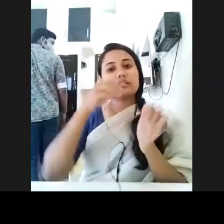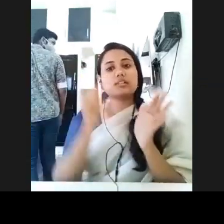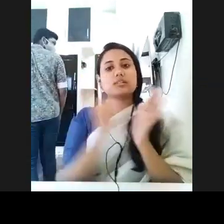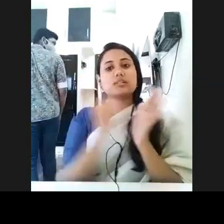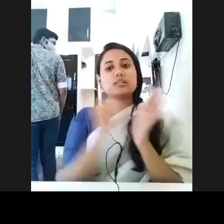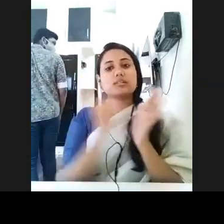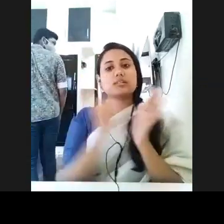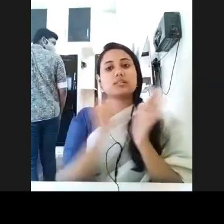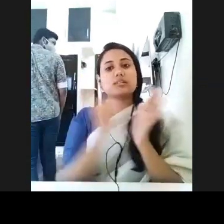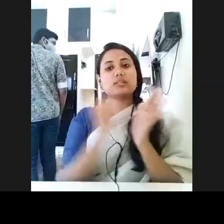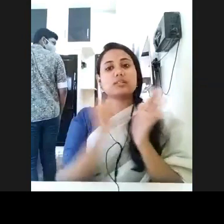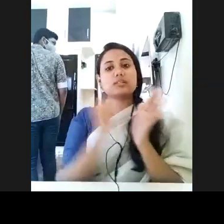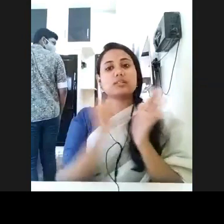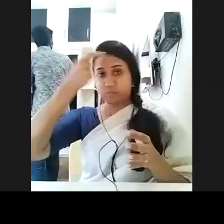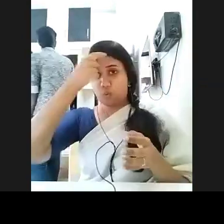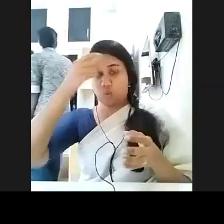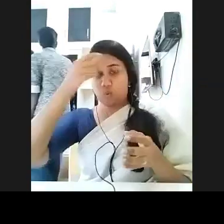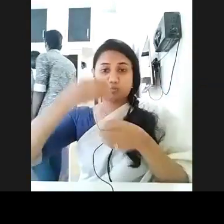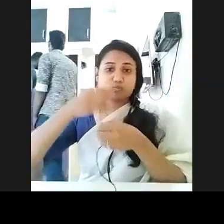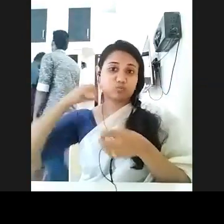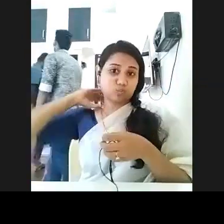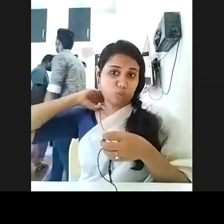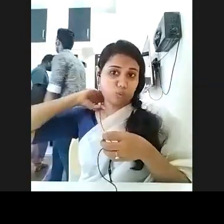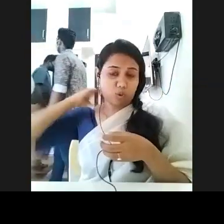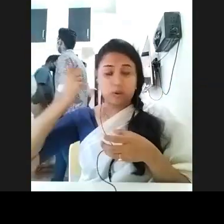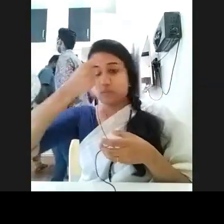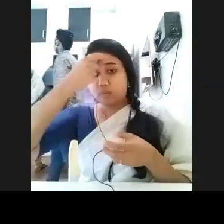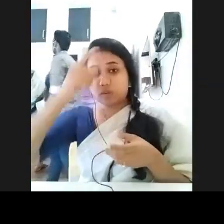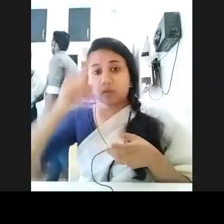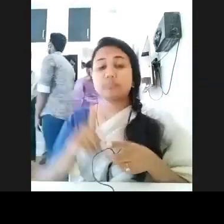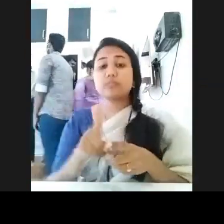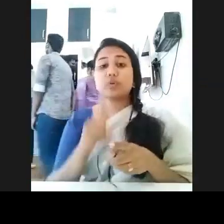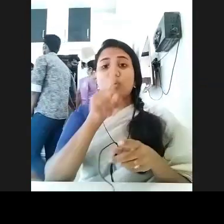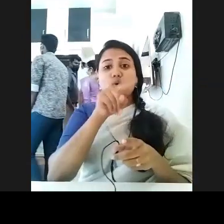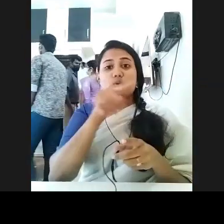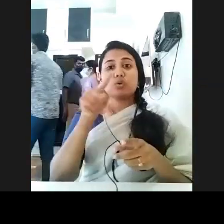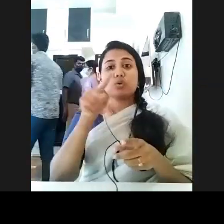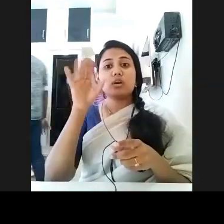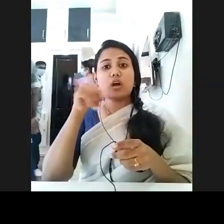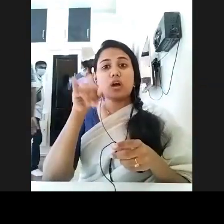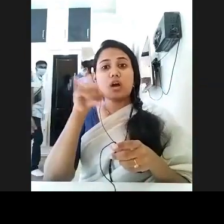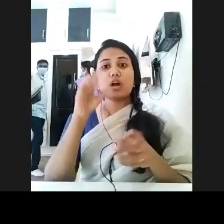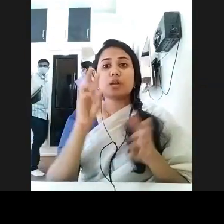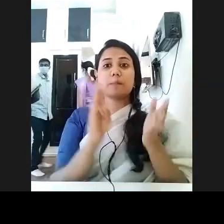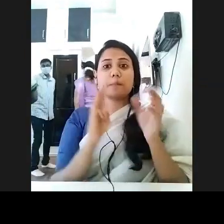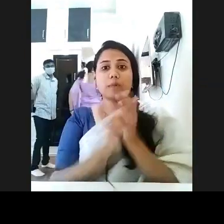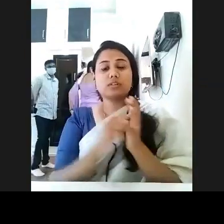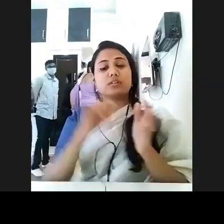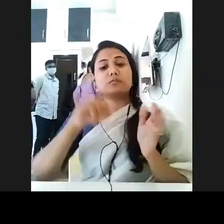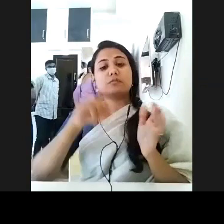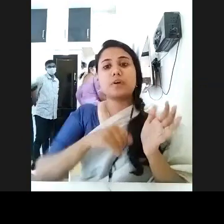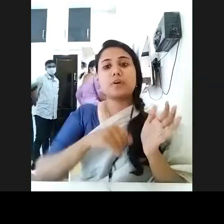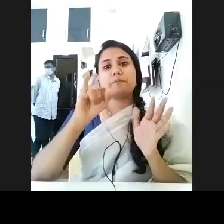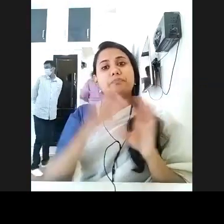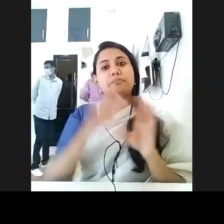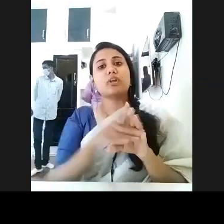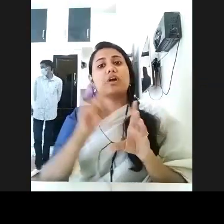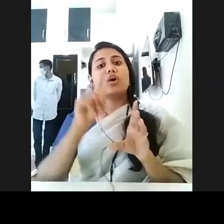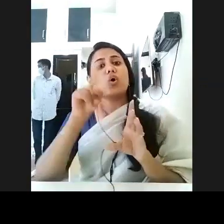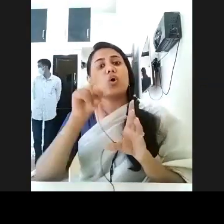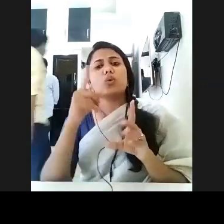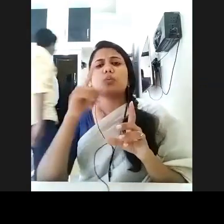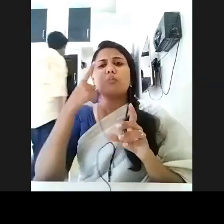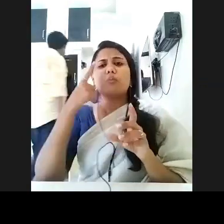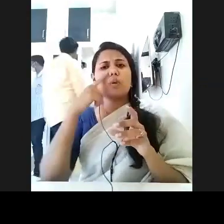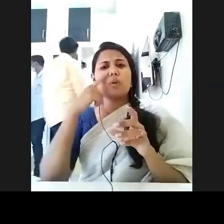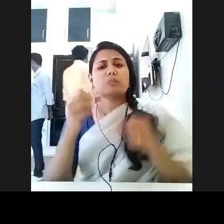ആയിരിക്കും. ടൈപ്പ് 2 കുട്ടികൾ 6 മാസം തൊട്ട് 1.5 വയസ്സിൻ്റെ പ്രായത്തിനുള്ളിലാണ് കാണാറുള്ളത്. മോസ്റ്റ് ഓഫ് ദം അവർ കിട്ടുന്ന കഴിവുകൾ മെയിനായിട്ട് സിറ്റിംഗ്